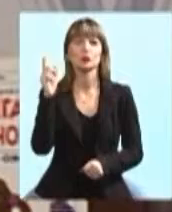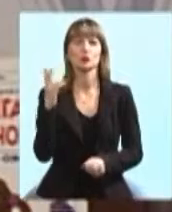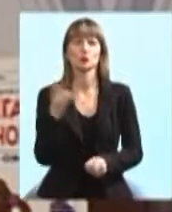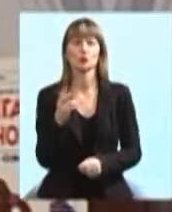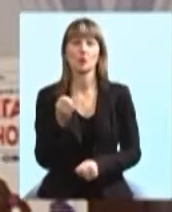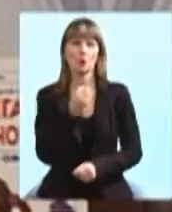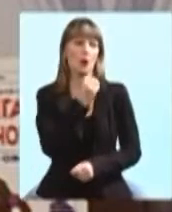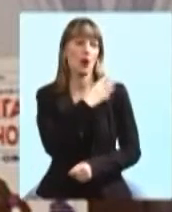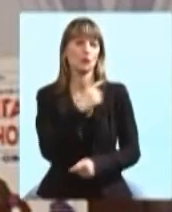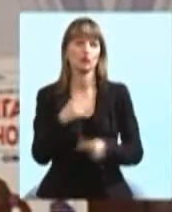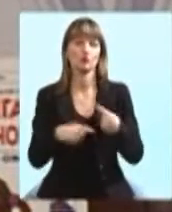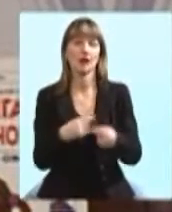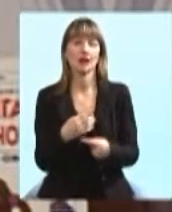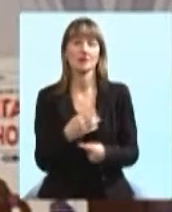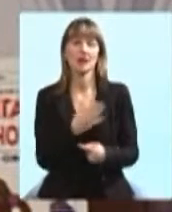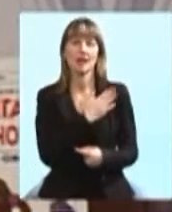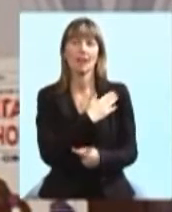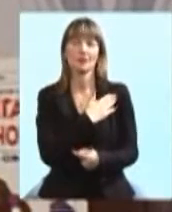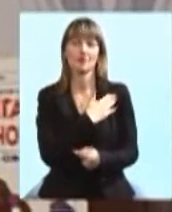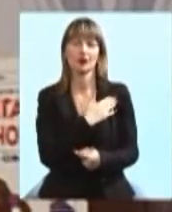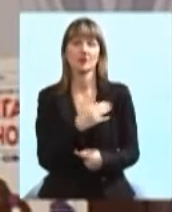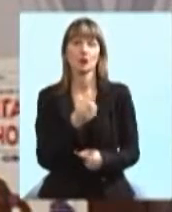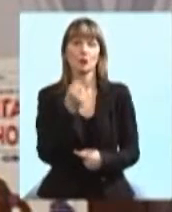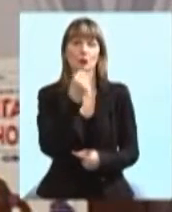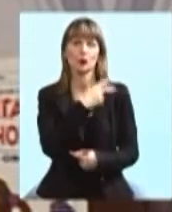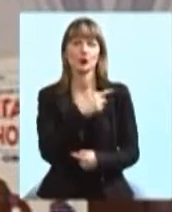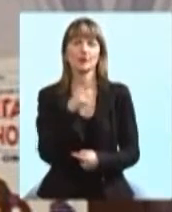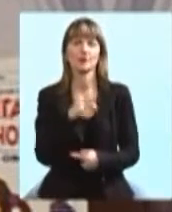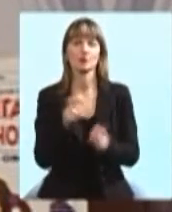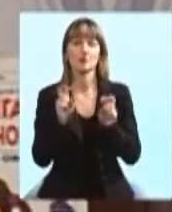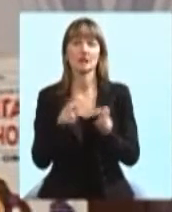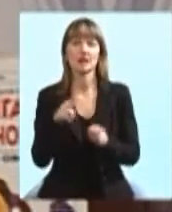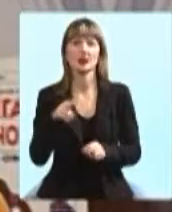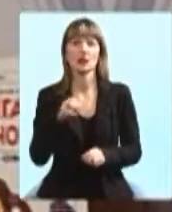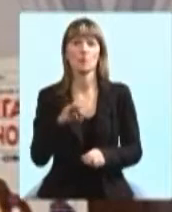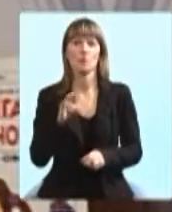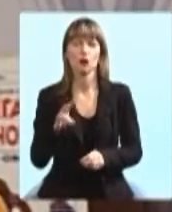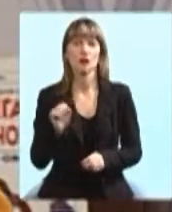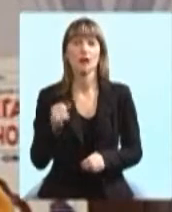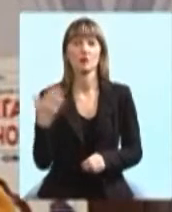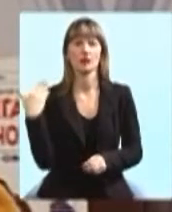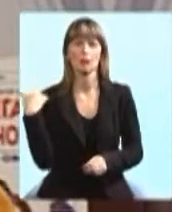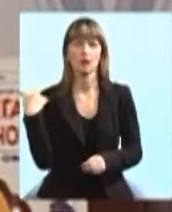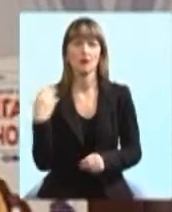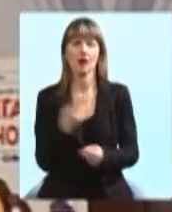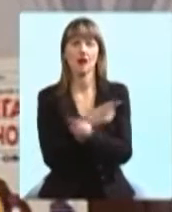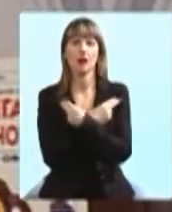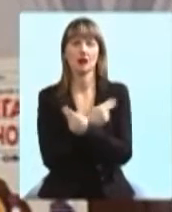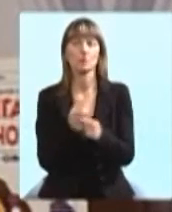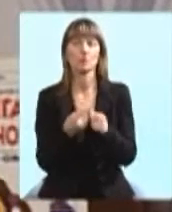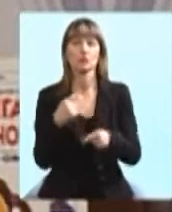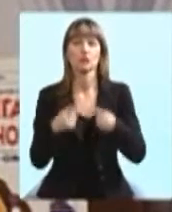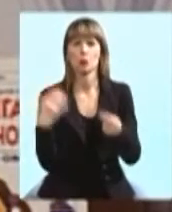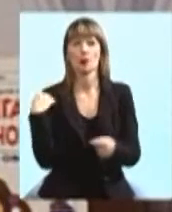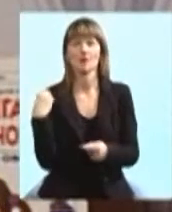плюнути 3 рази через ліве плече, так як на лівому сидить демон, а на правом ангелы, поэтому нельзя плевать через